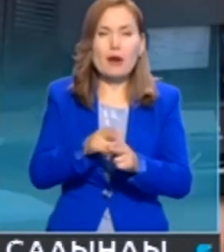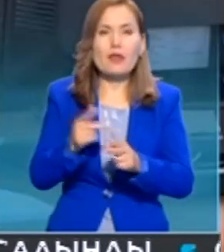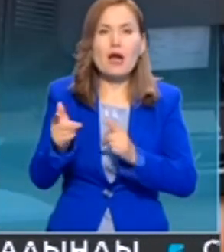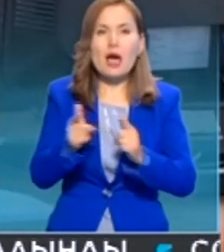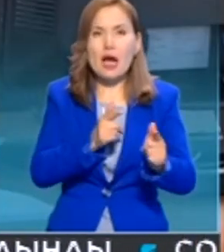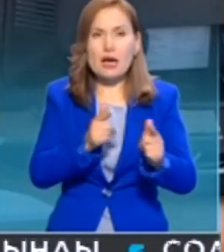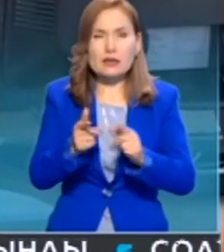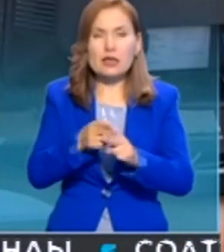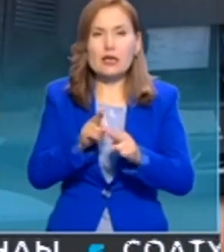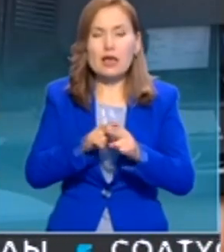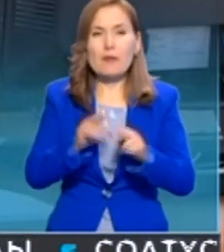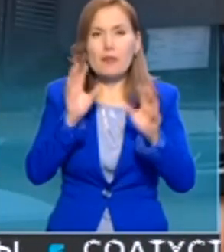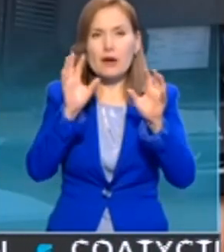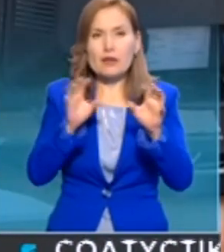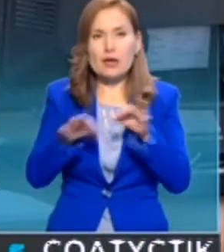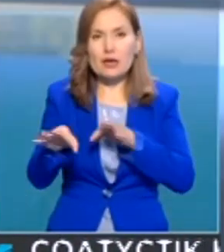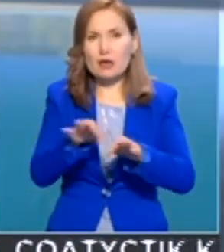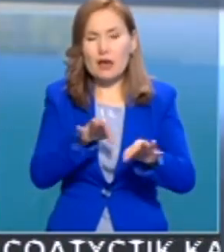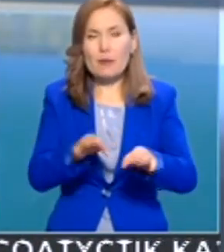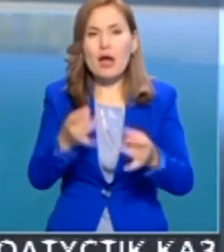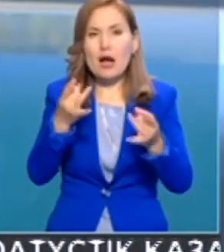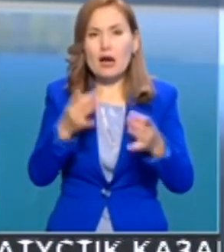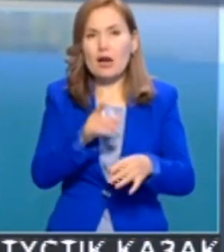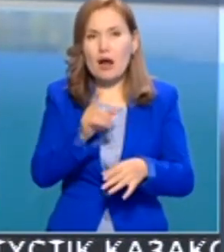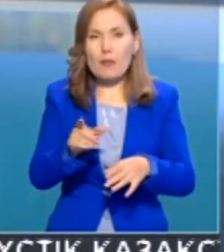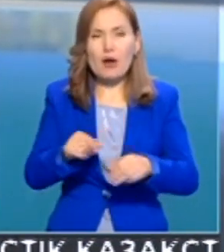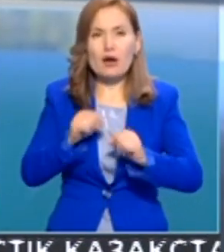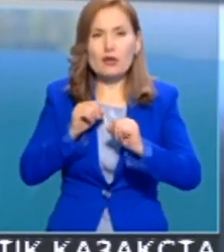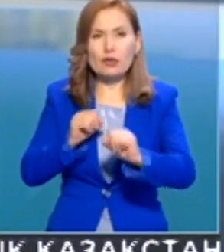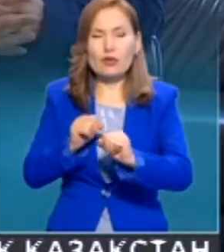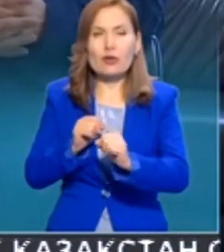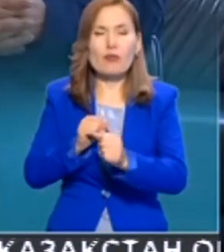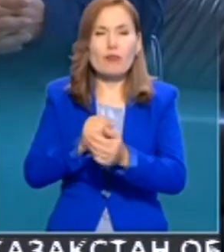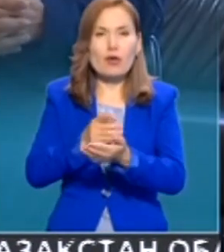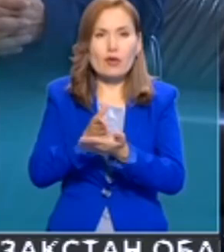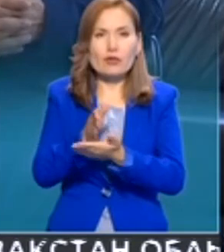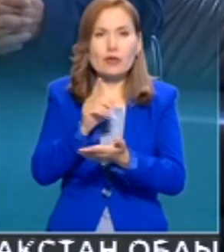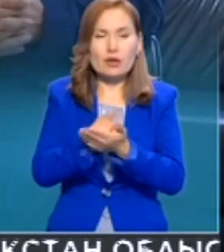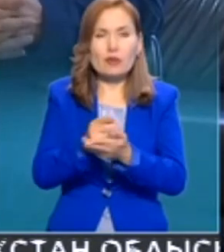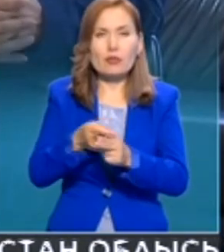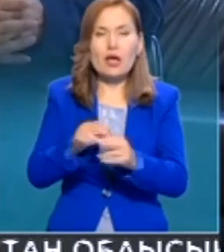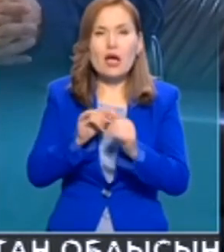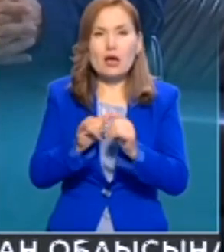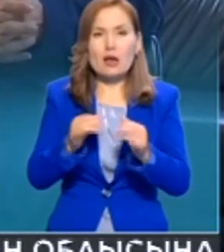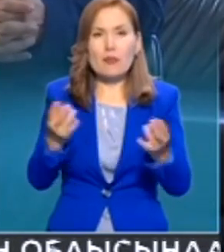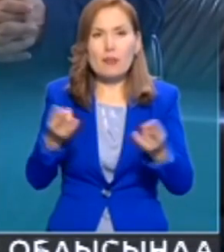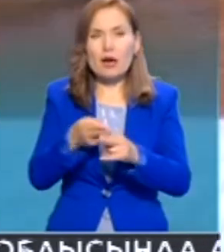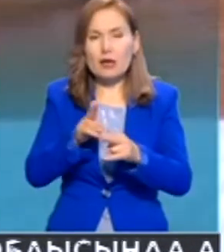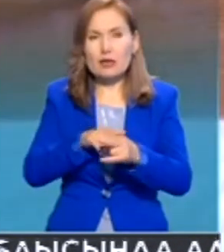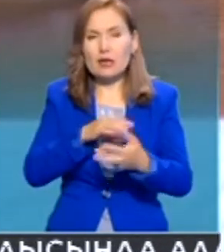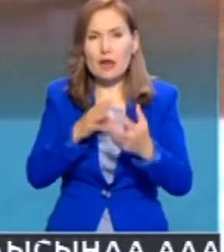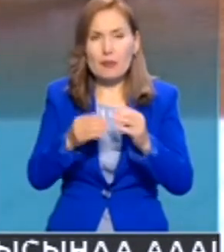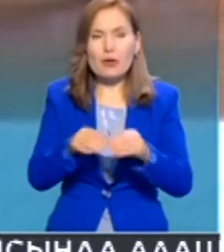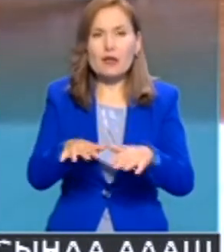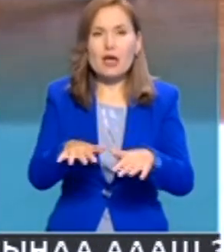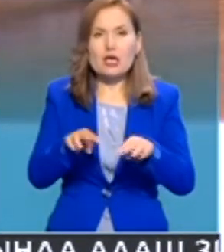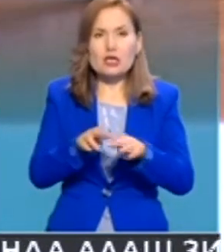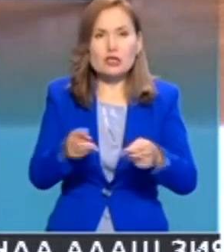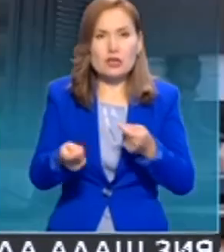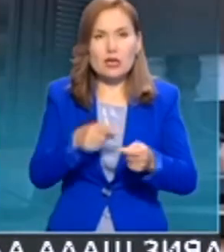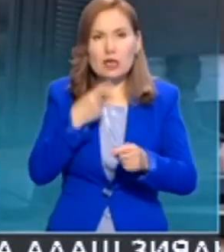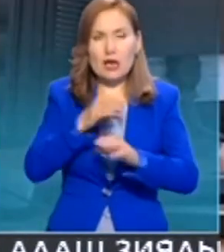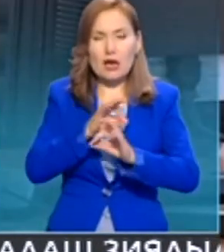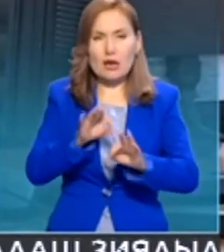жобасы ең алдымен қарапайым адамның мүддесі мен құқығын қорғауға бағытталған. Осы саланы жетілдіру қажеттігін сенаторлар да айтып